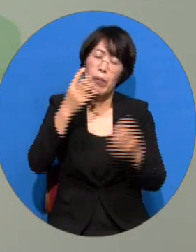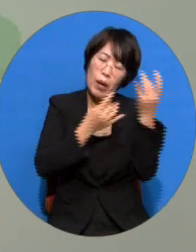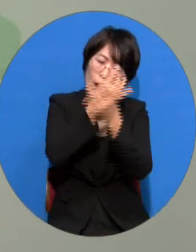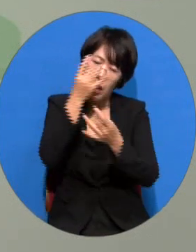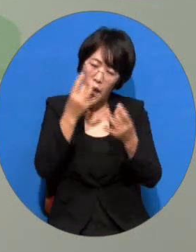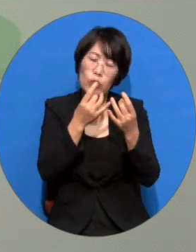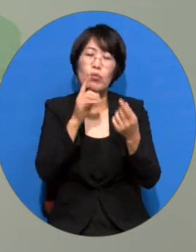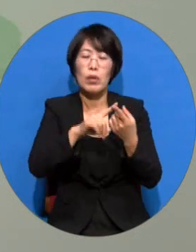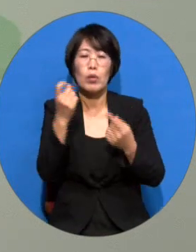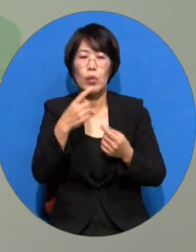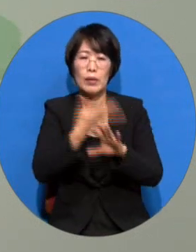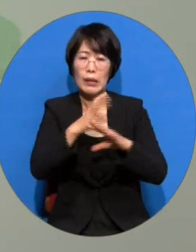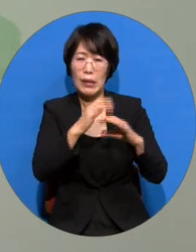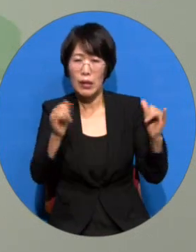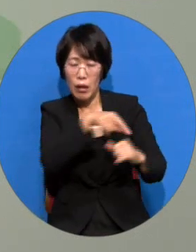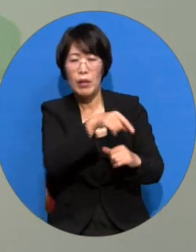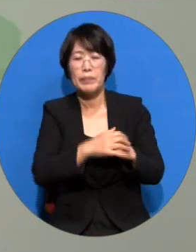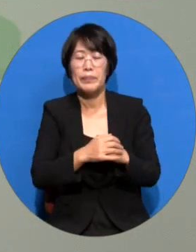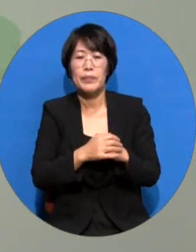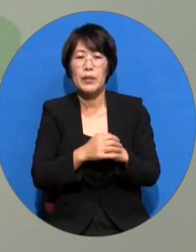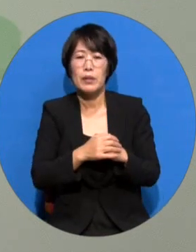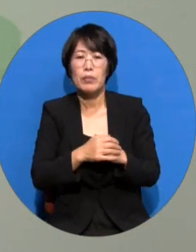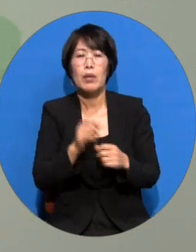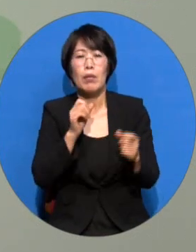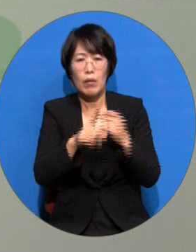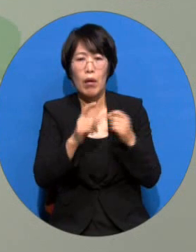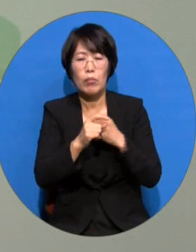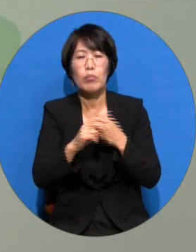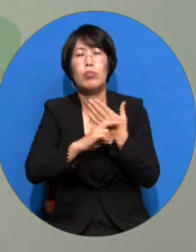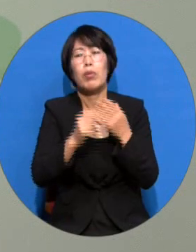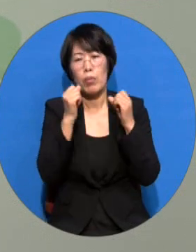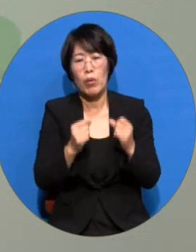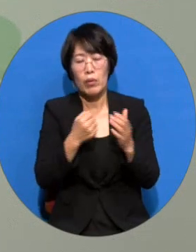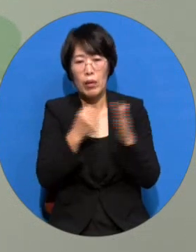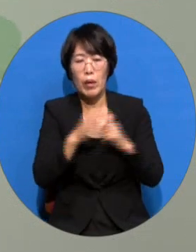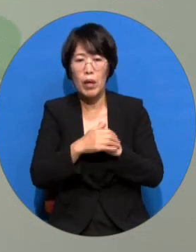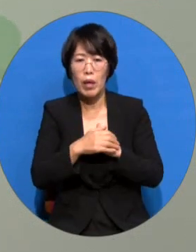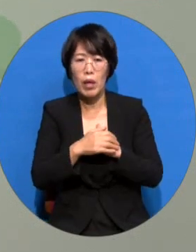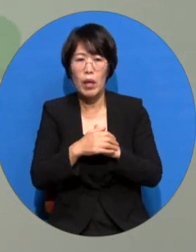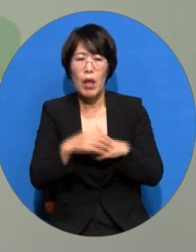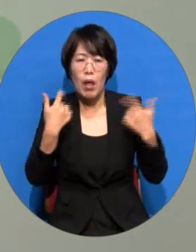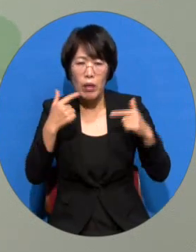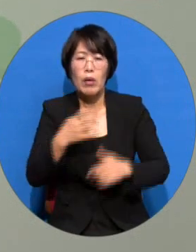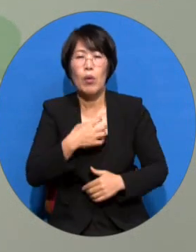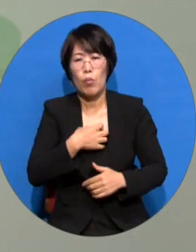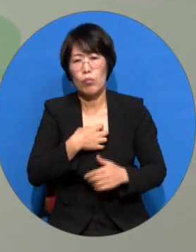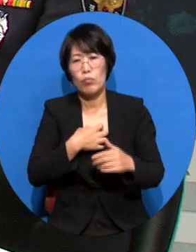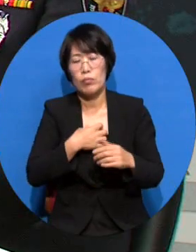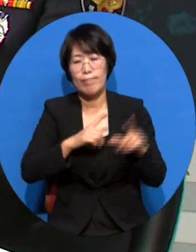있다거나 외국인 마약사범 같은 경우에는 거의 대부분이 불법체류자 라 현장에는 느 돌발 변수가